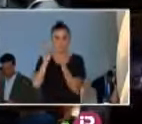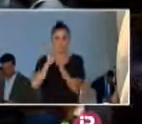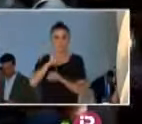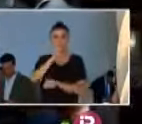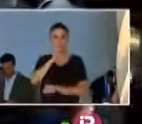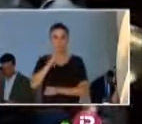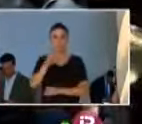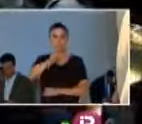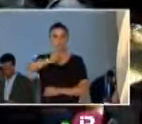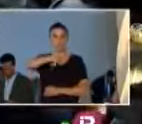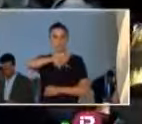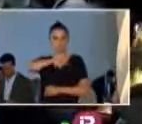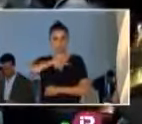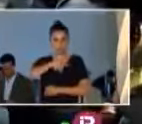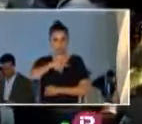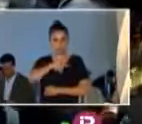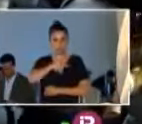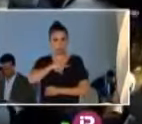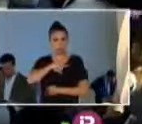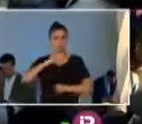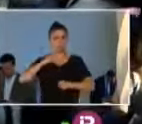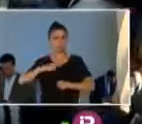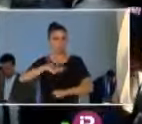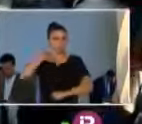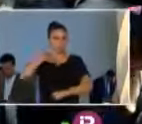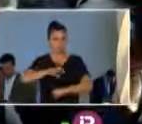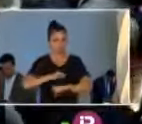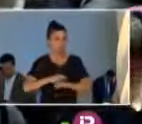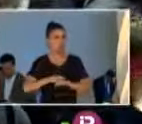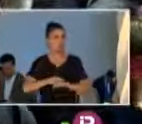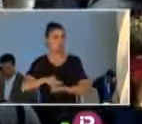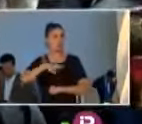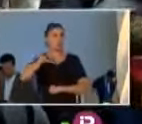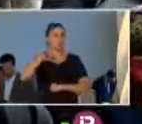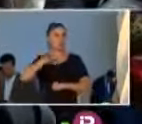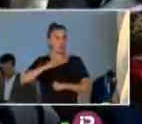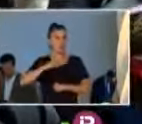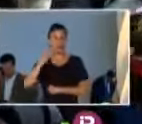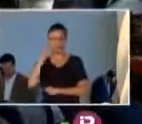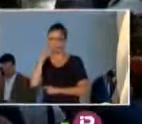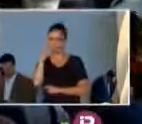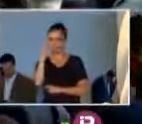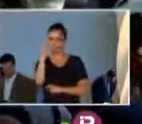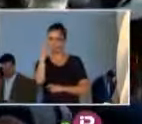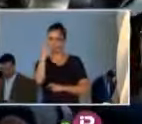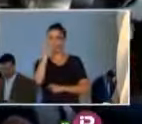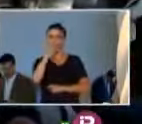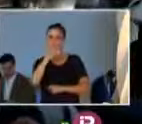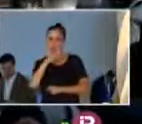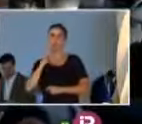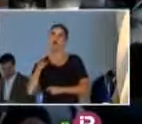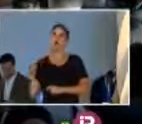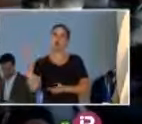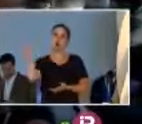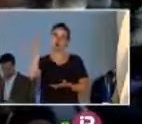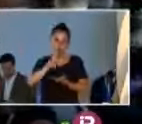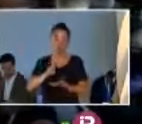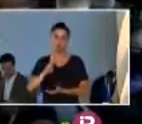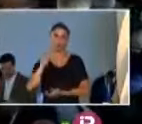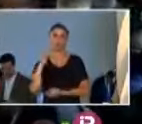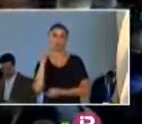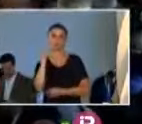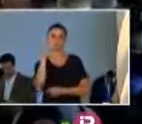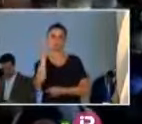molt més que la suma del que som, perquè hem estat capaços de superar els reptes i ho tornarem a fer. Per això la